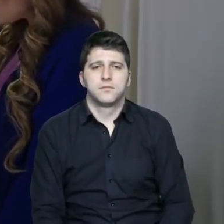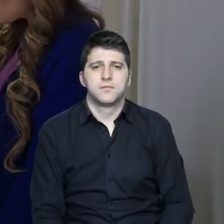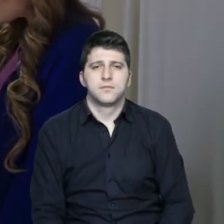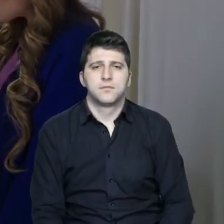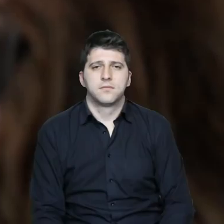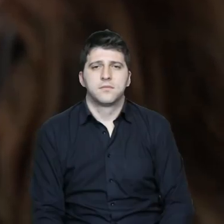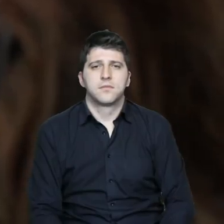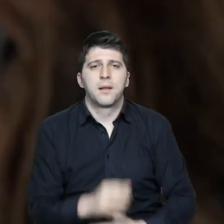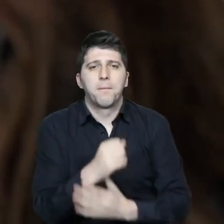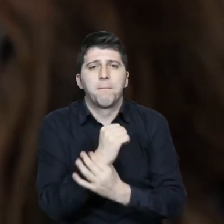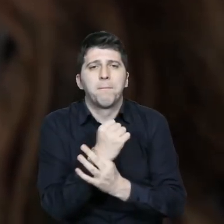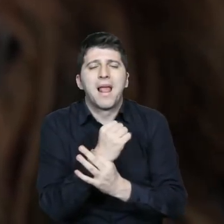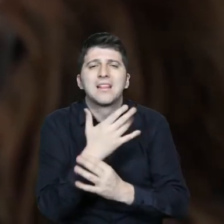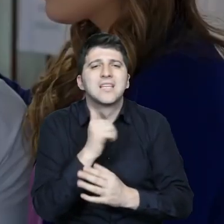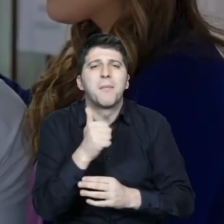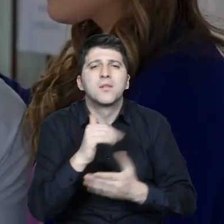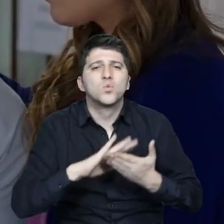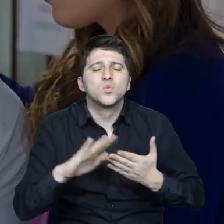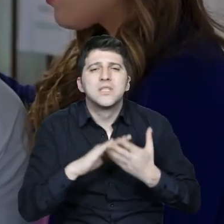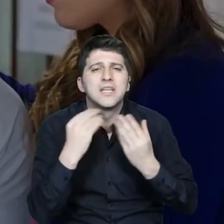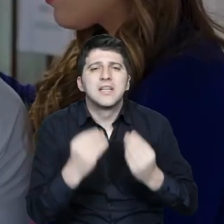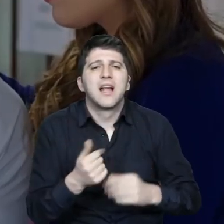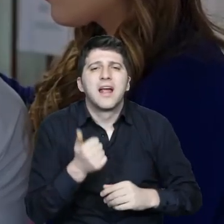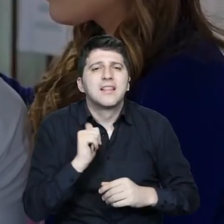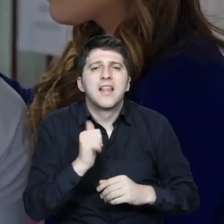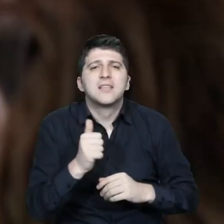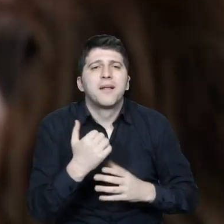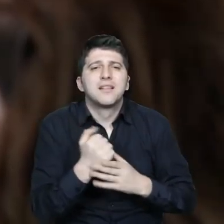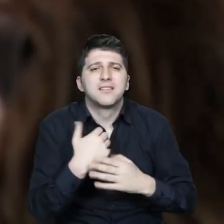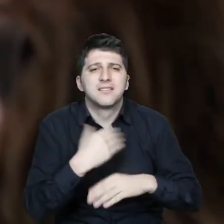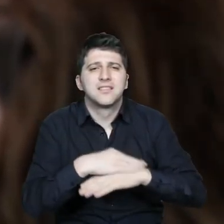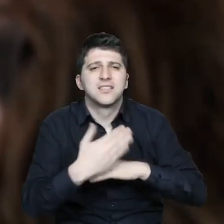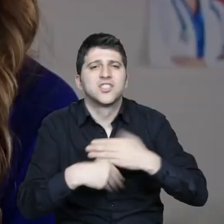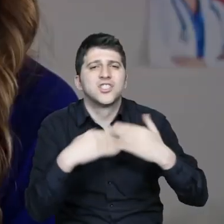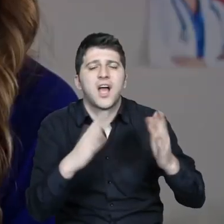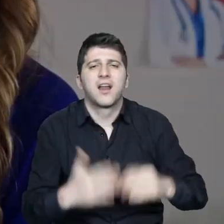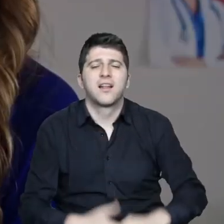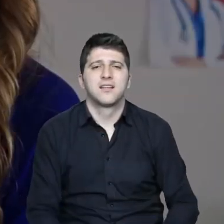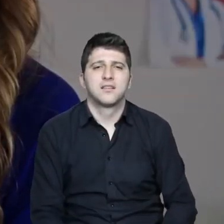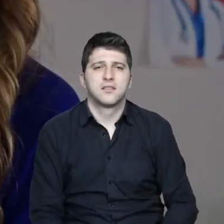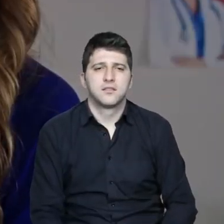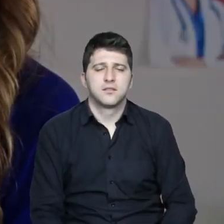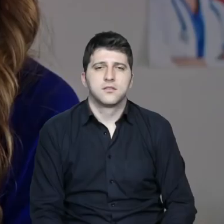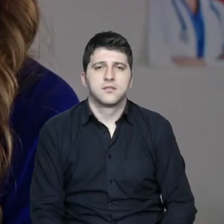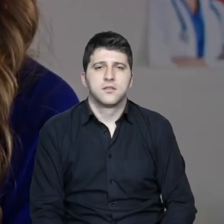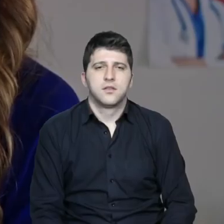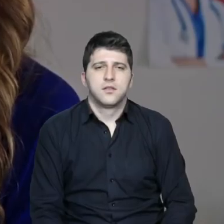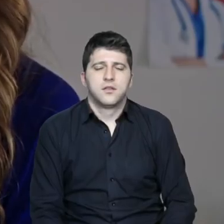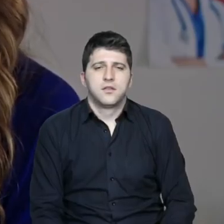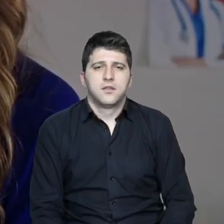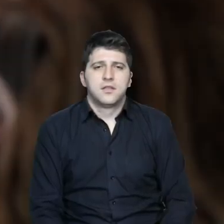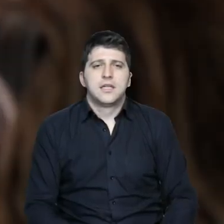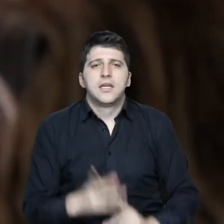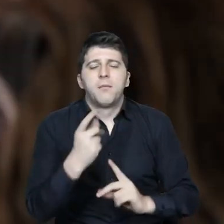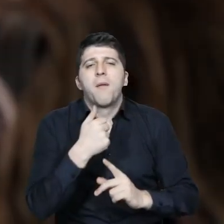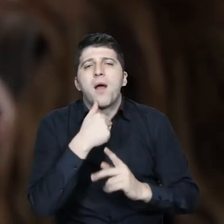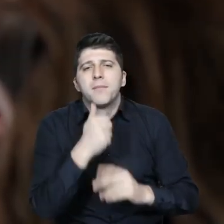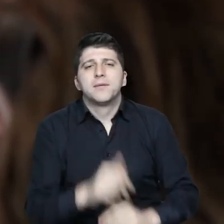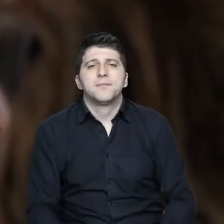Bileğim ne zaman iyileşir? Yani ne zaman kurtulurum bunlardan? Hmm. İbrahim